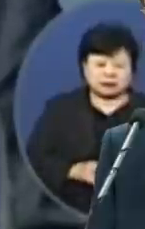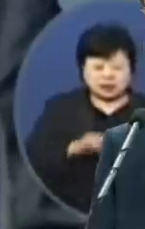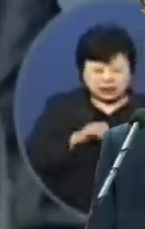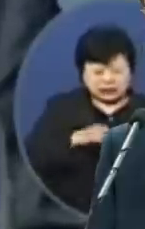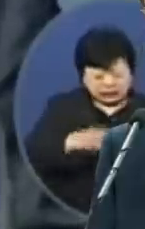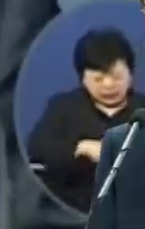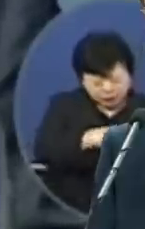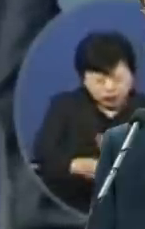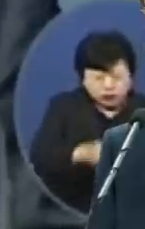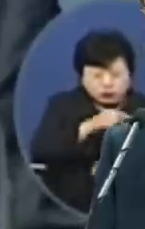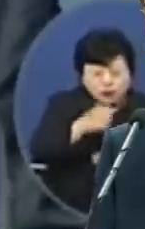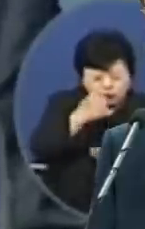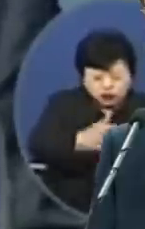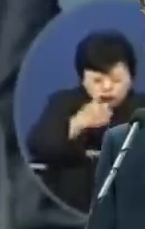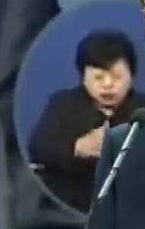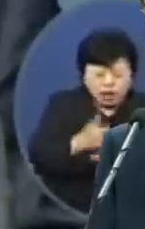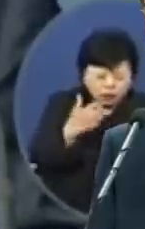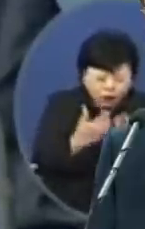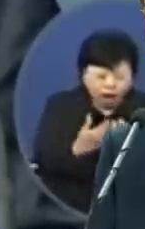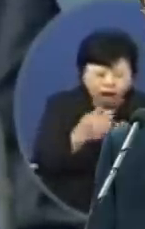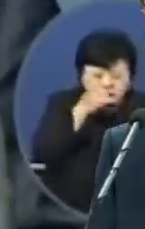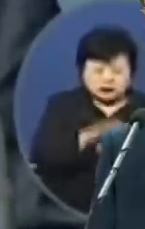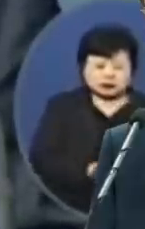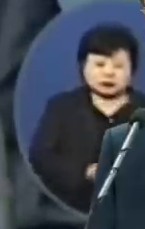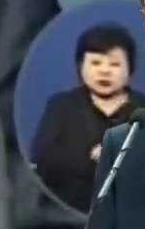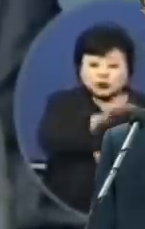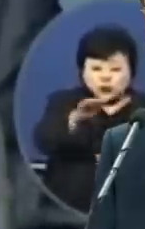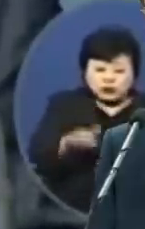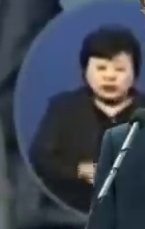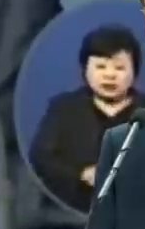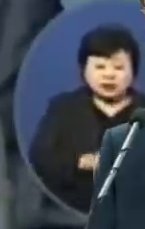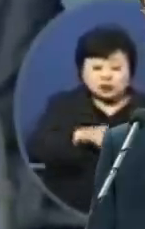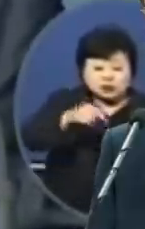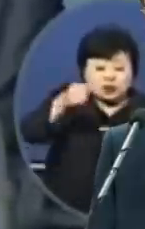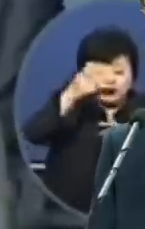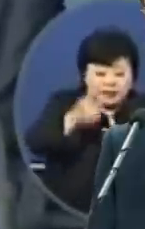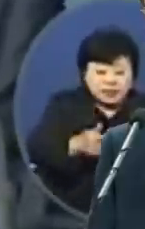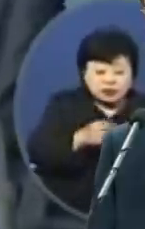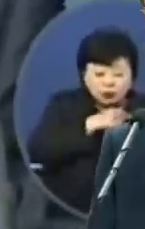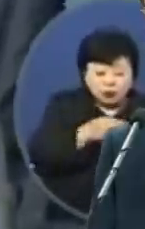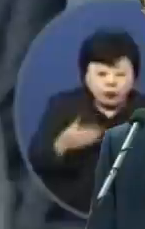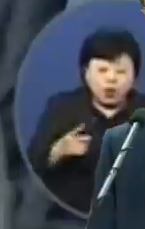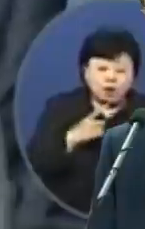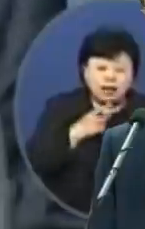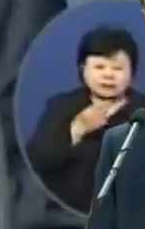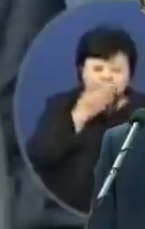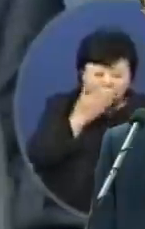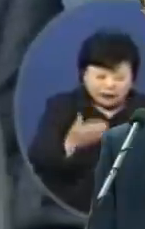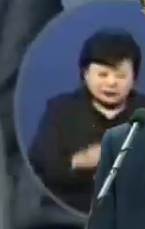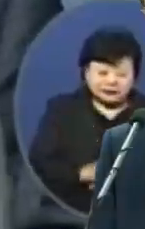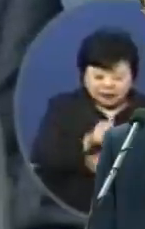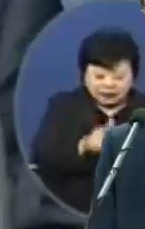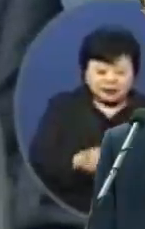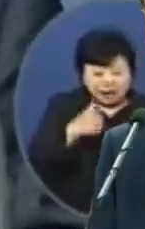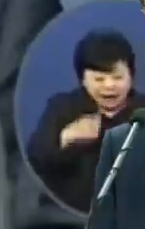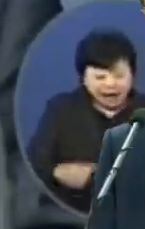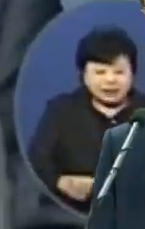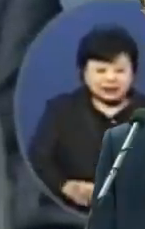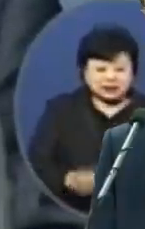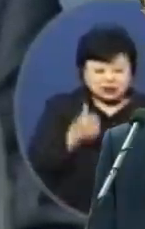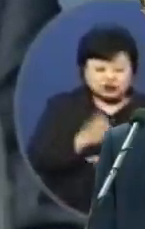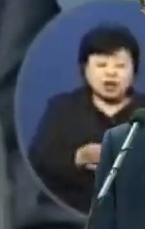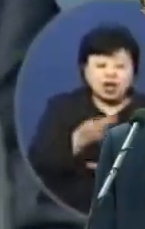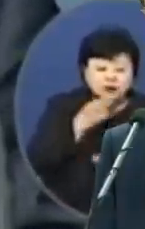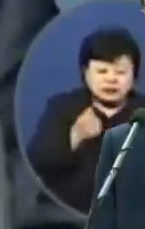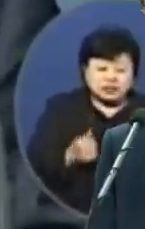까로도 속에 죄가 꽉 들어차 있습니다. 우리의 구원은 예수님의 보혈밖에 없습니다. 하나님의 아들이 죄 없는 자가